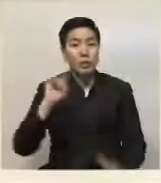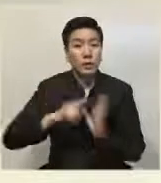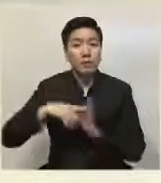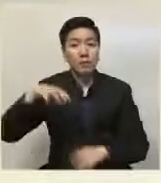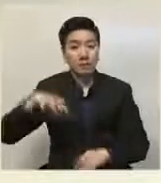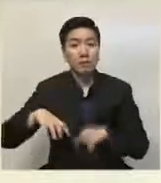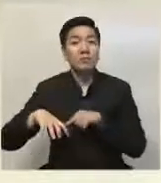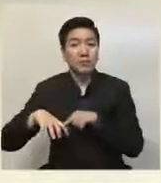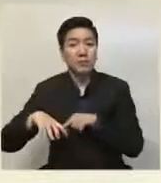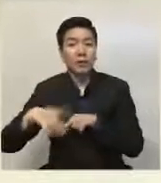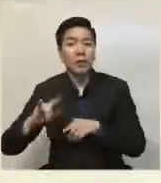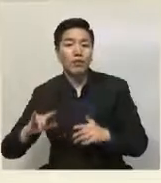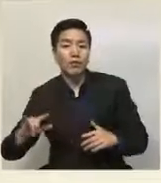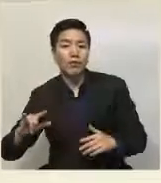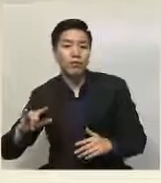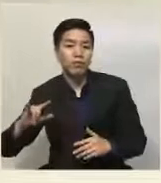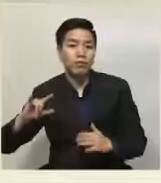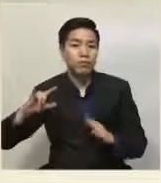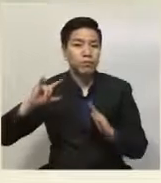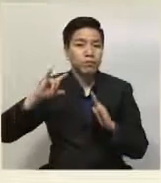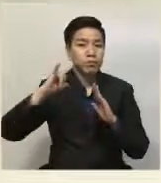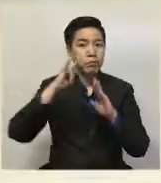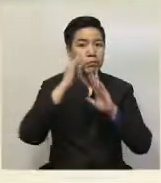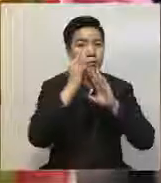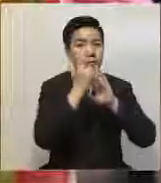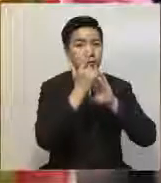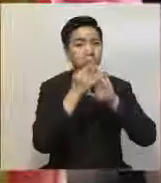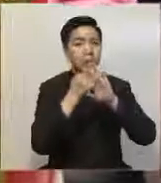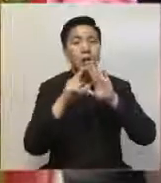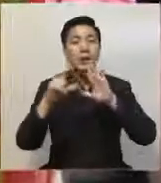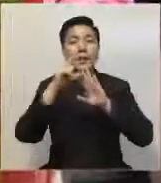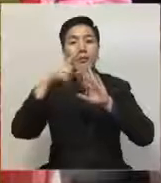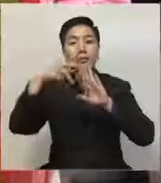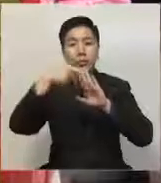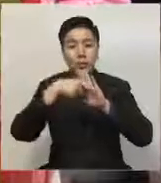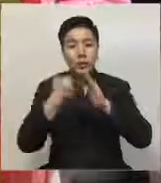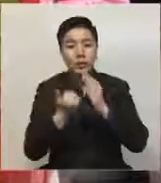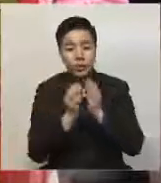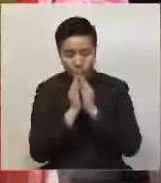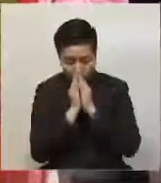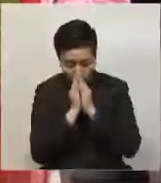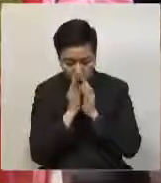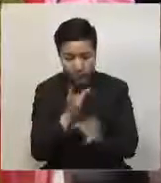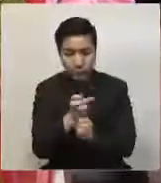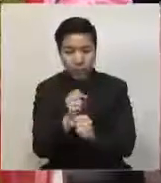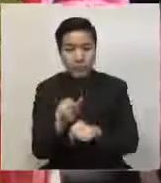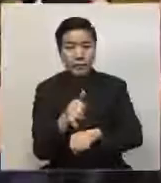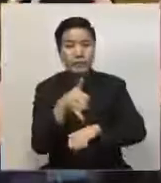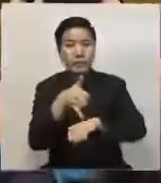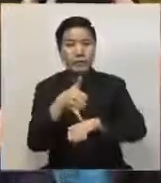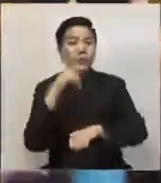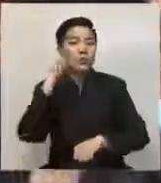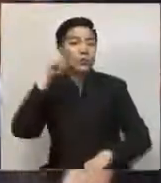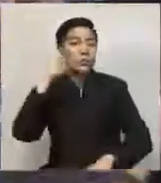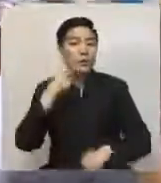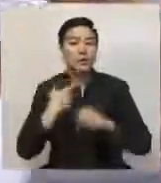ภูมิเลยนะคะ ใช่ค่ะจากนั้นนายกรัฐมนตรีเดินทางไปที่จังหวัดลำพูนค่ะสักการะอนุสาวรีย์เจ้า